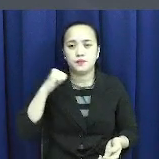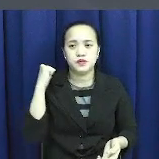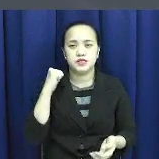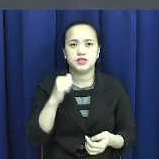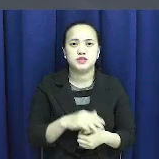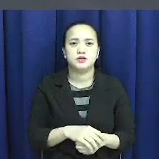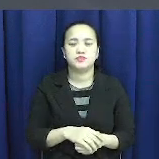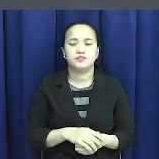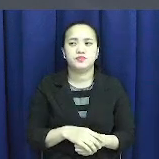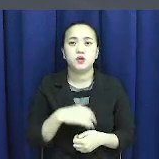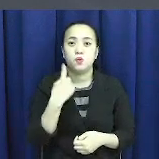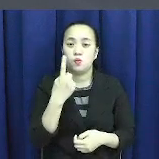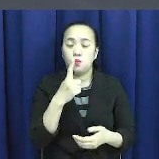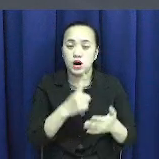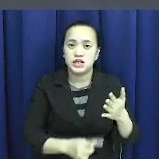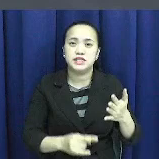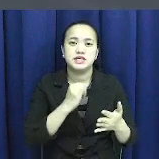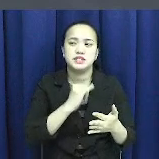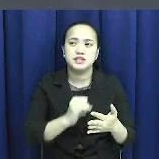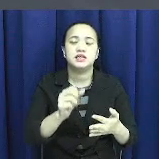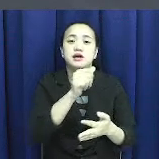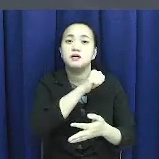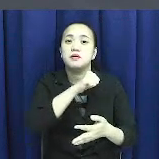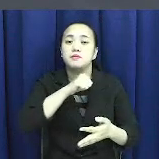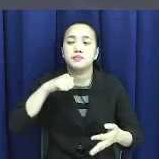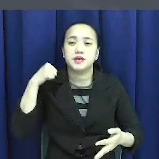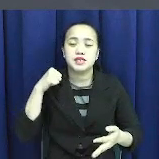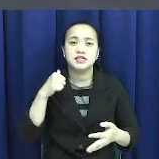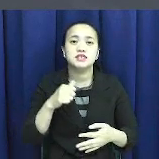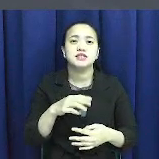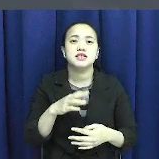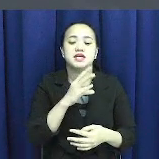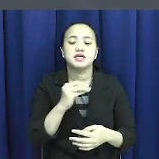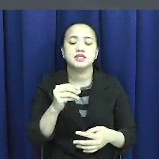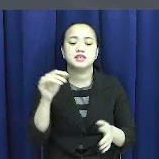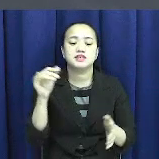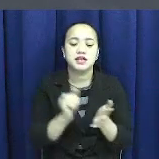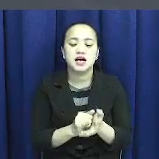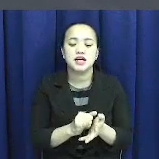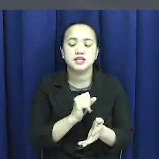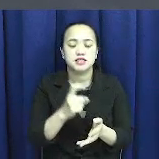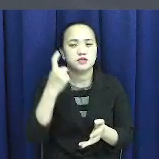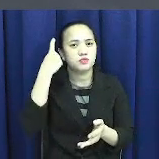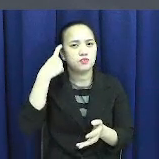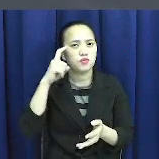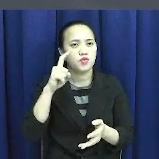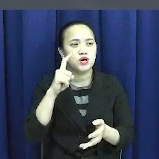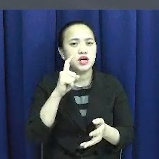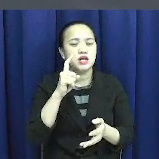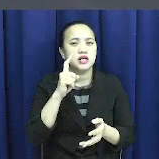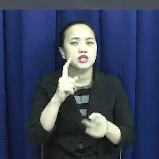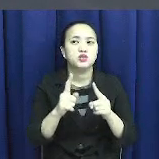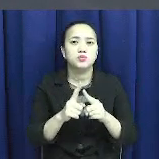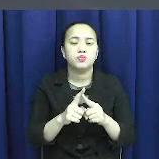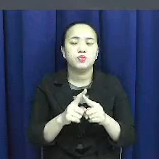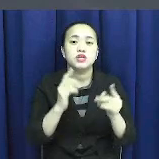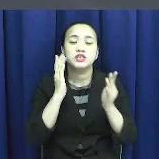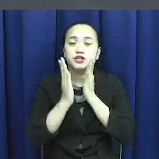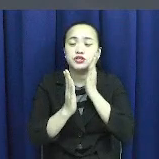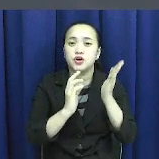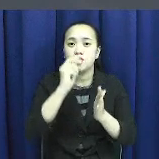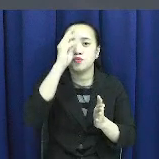ay tao na kinuha mula sa mga tao upang maglingkod sa mga tao pertaining to